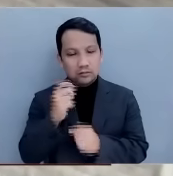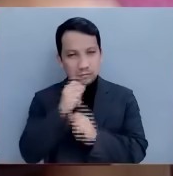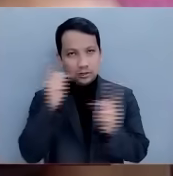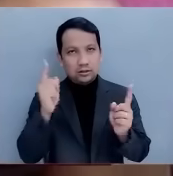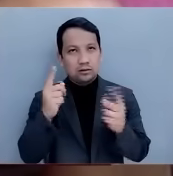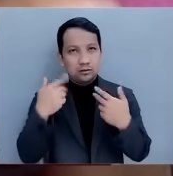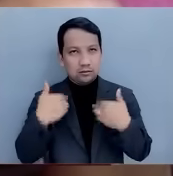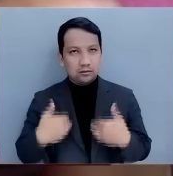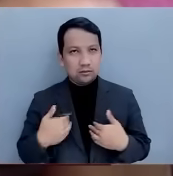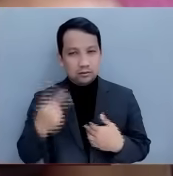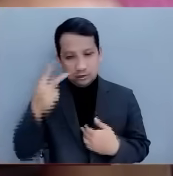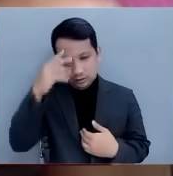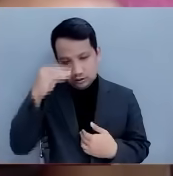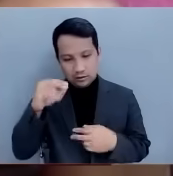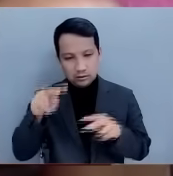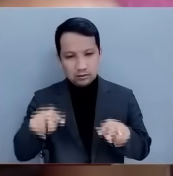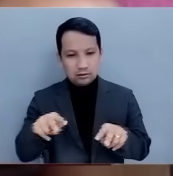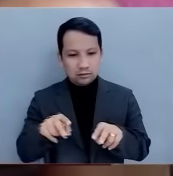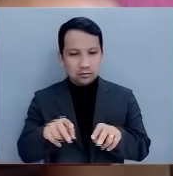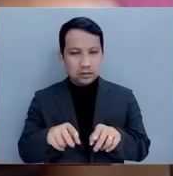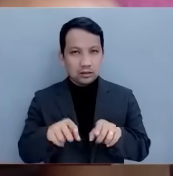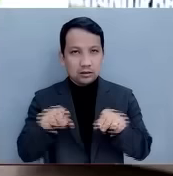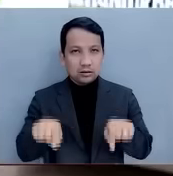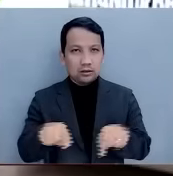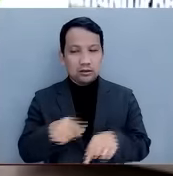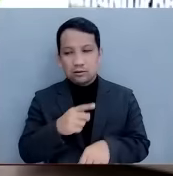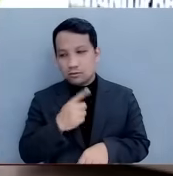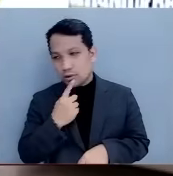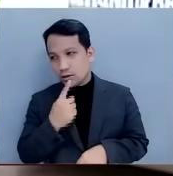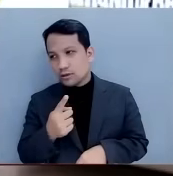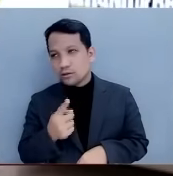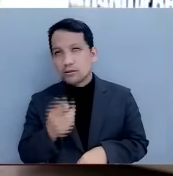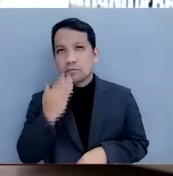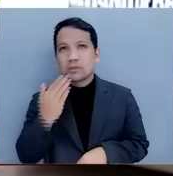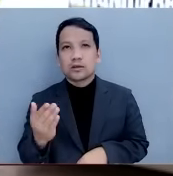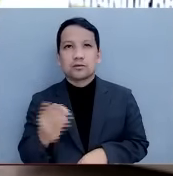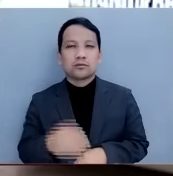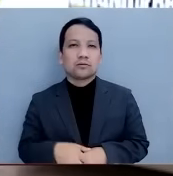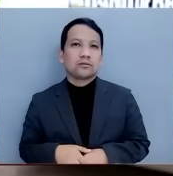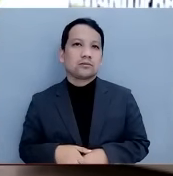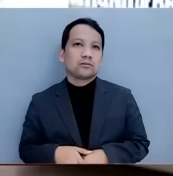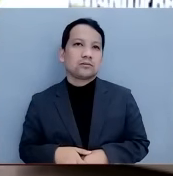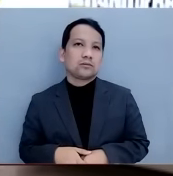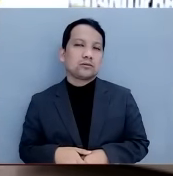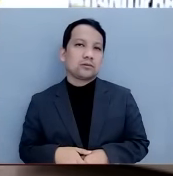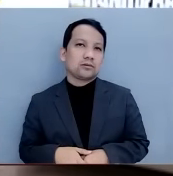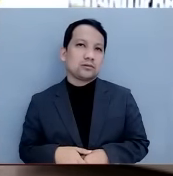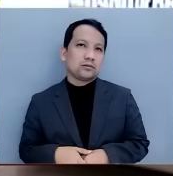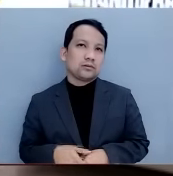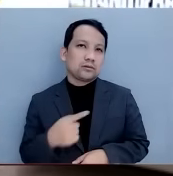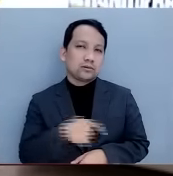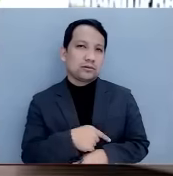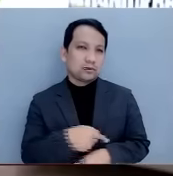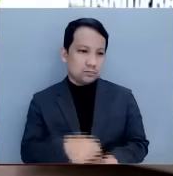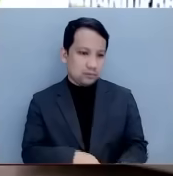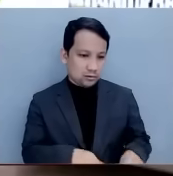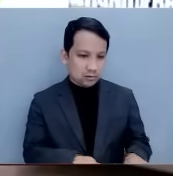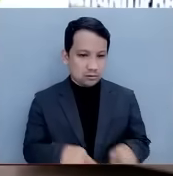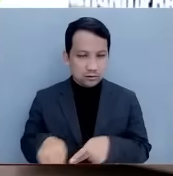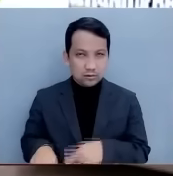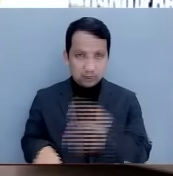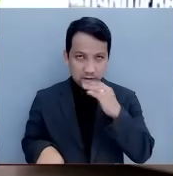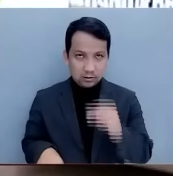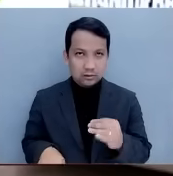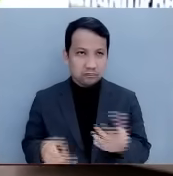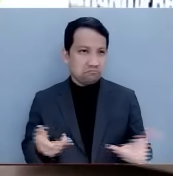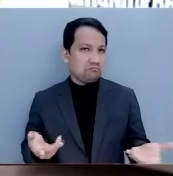pa raw niya ang 2 lalaki sa tabi. Binulungan daw siya ng thank you daw. Tapos nakita niya nag-aayos pa ng pantalon yung isa. Tapos